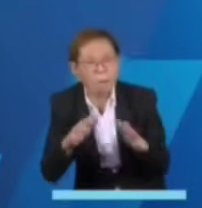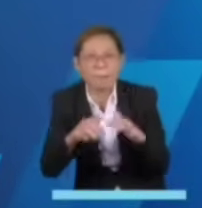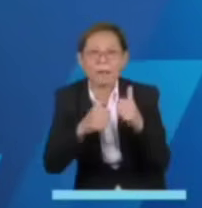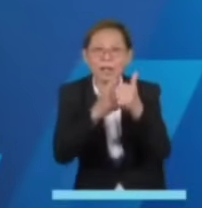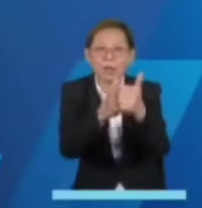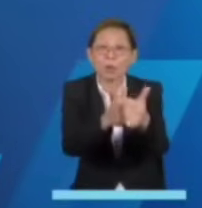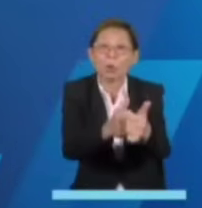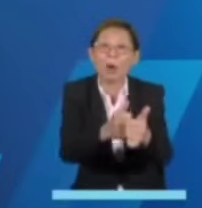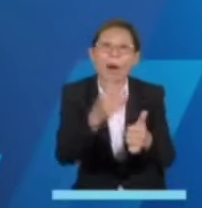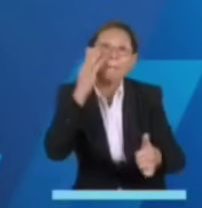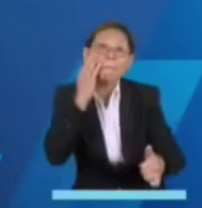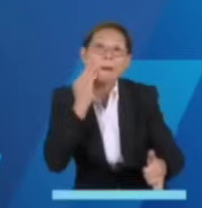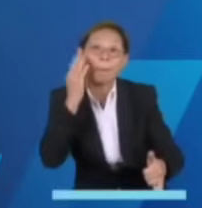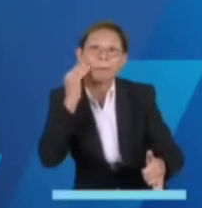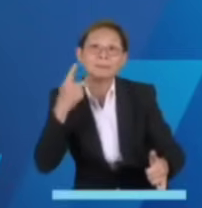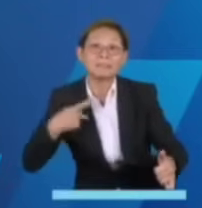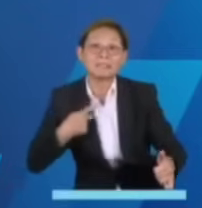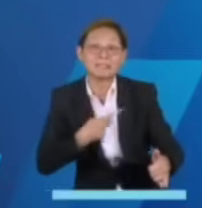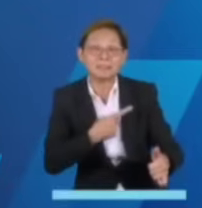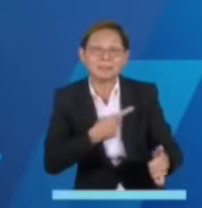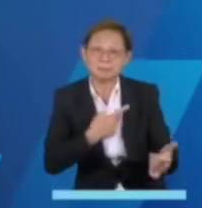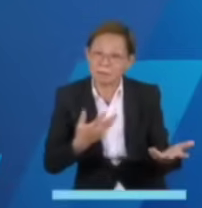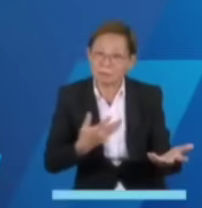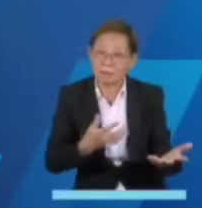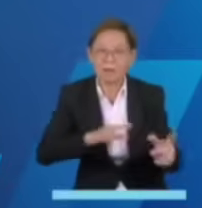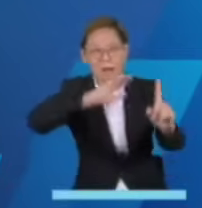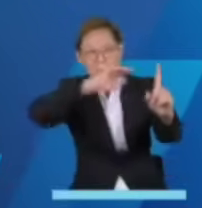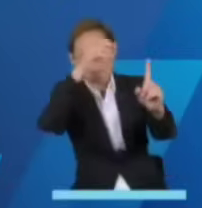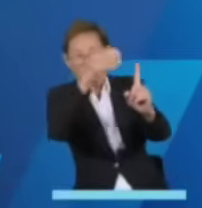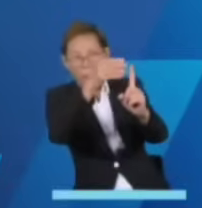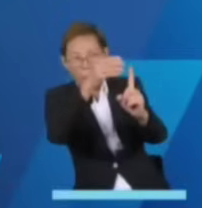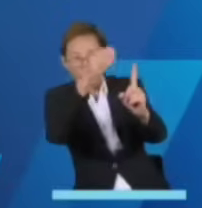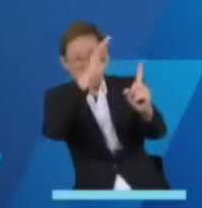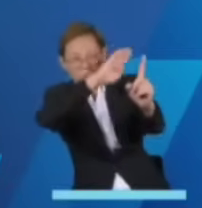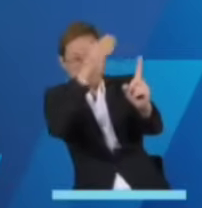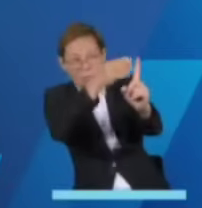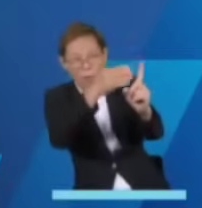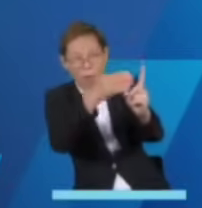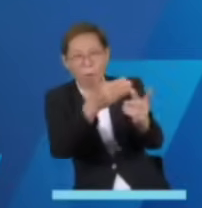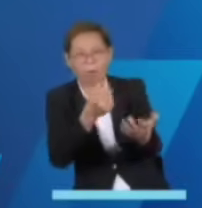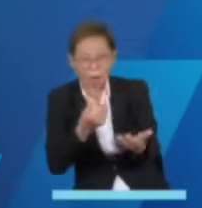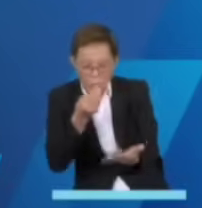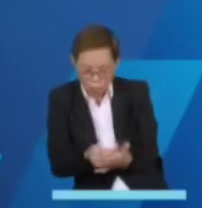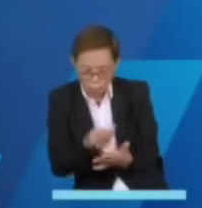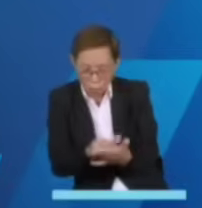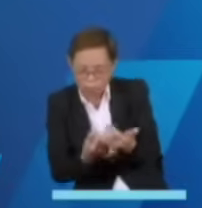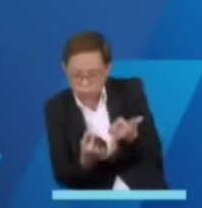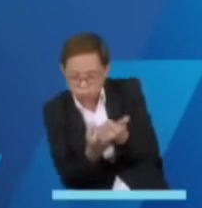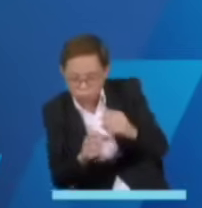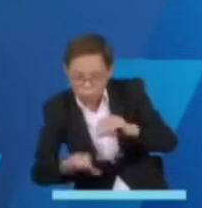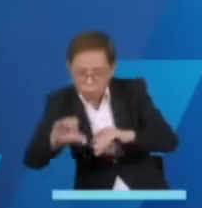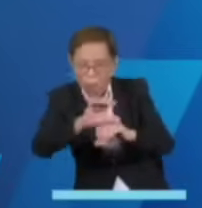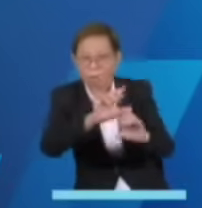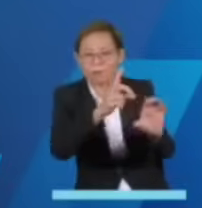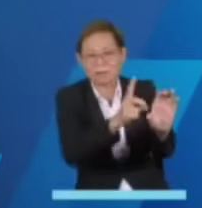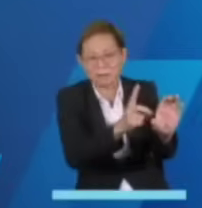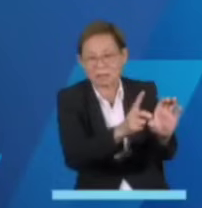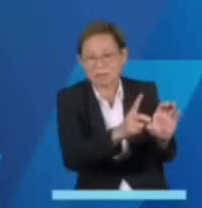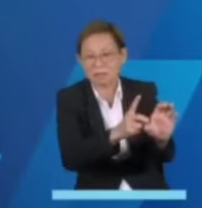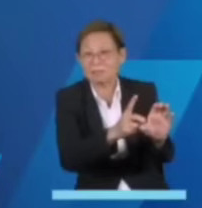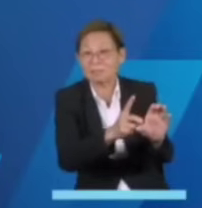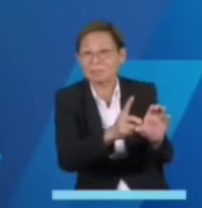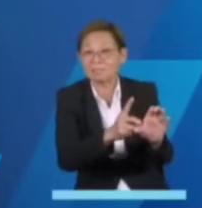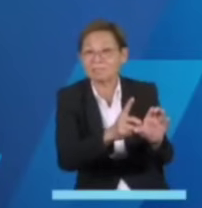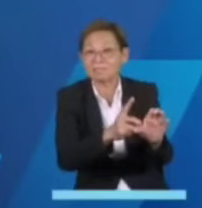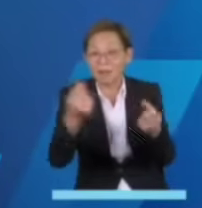berdasarkan pengalaman kita melaksanakan penyasaran subsidi diesel yang melibatkan